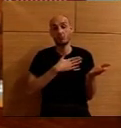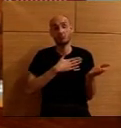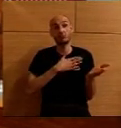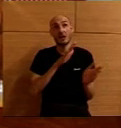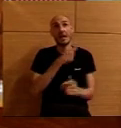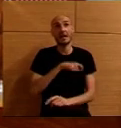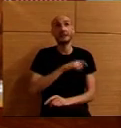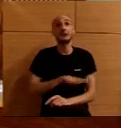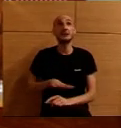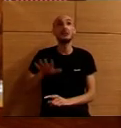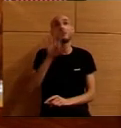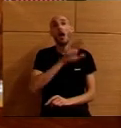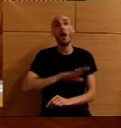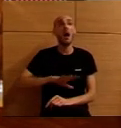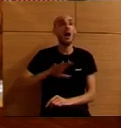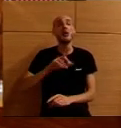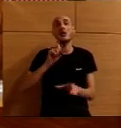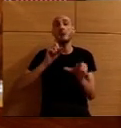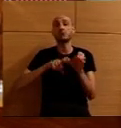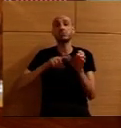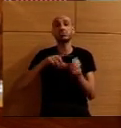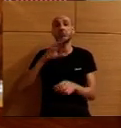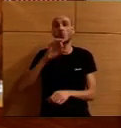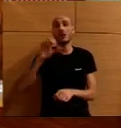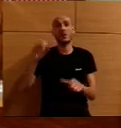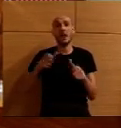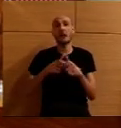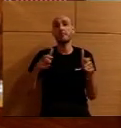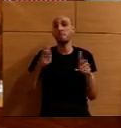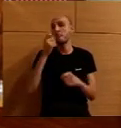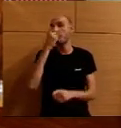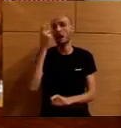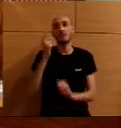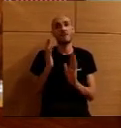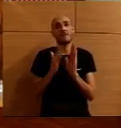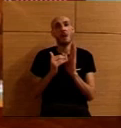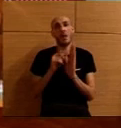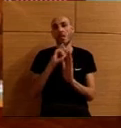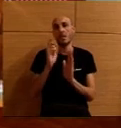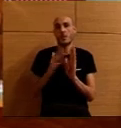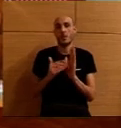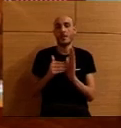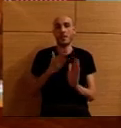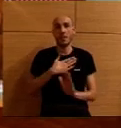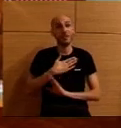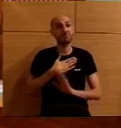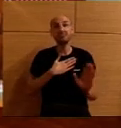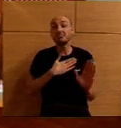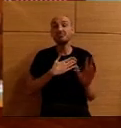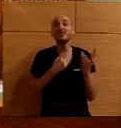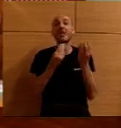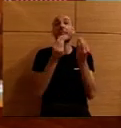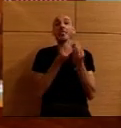l'estat espanyol. I són dades que vostè pot aconseguir en qualsevol moment, com li ha dit la meva